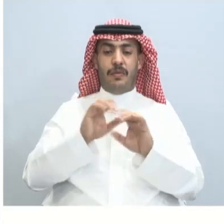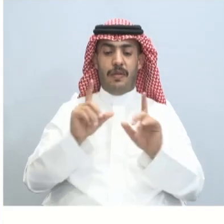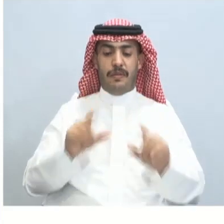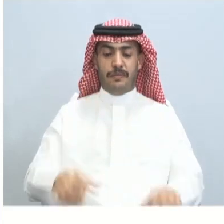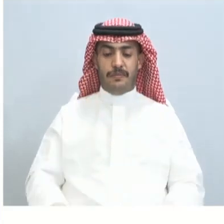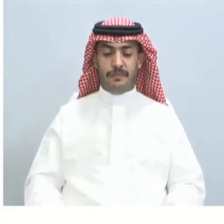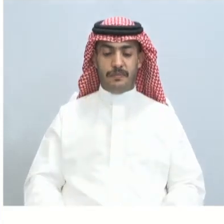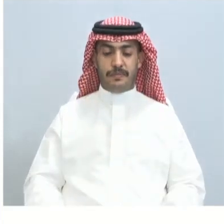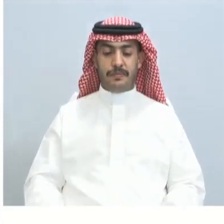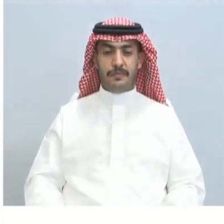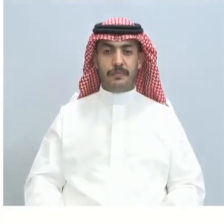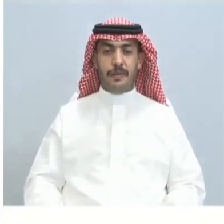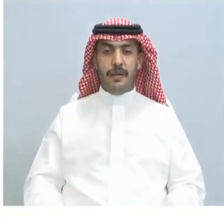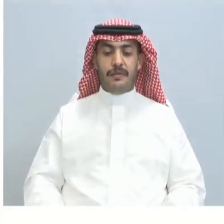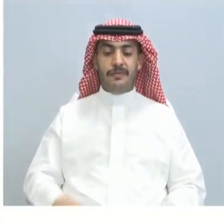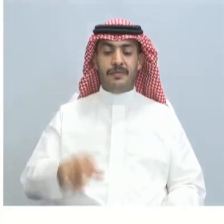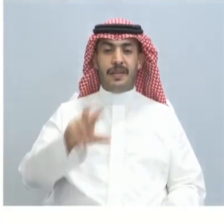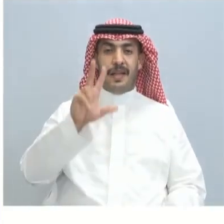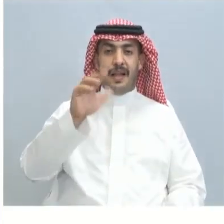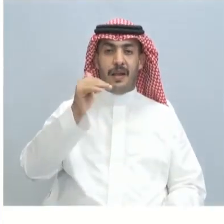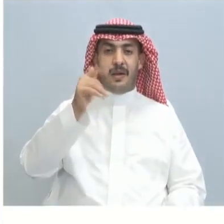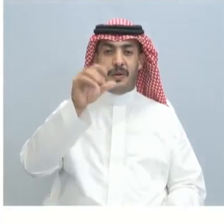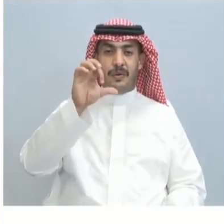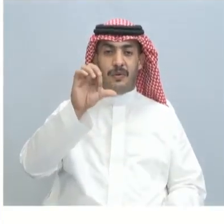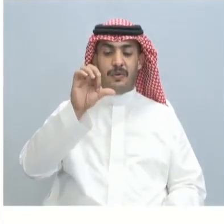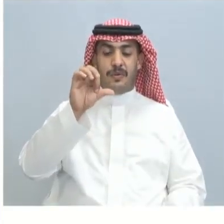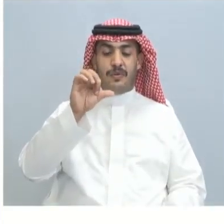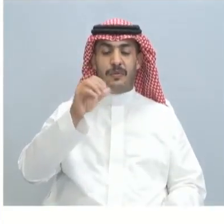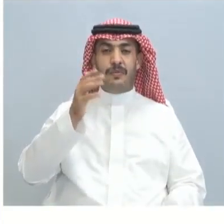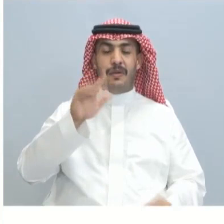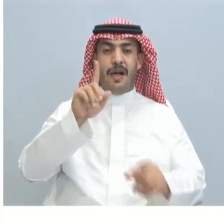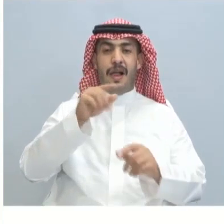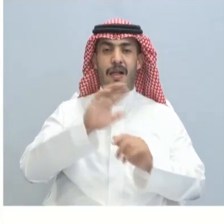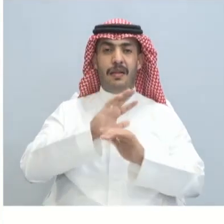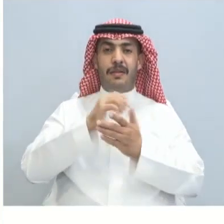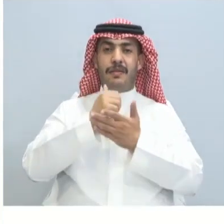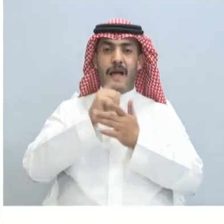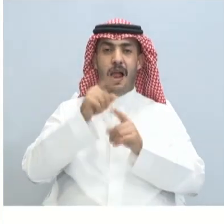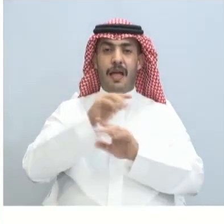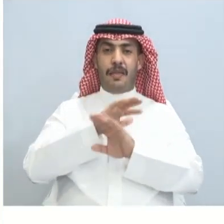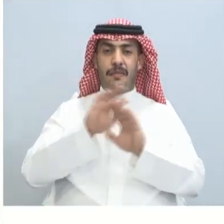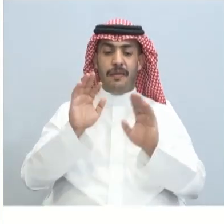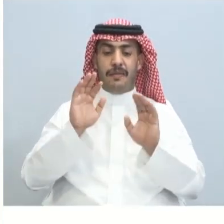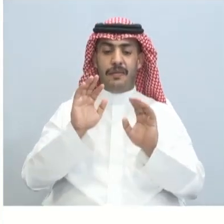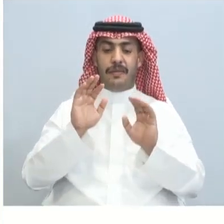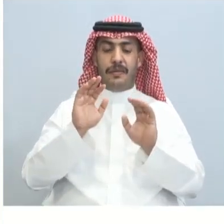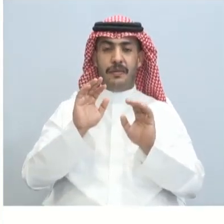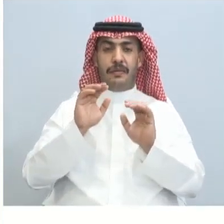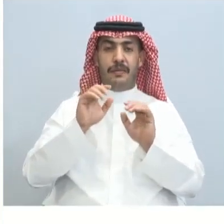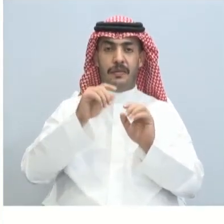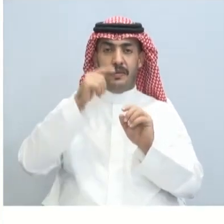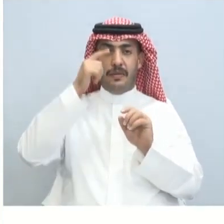واحده ايضا الخلو من الاخطاء الرساله التي يكثر فيها الخطا في جوانبها